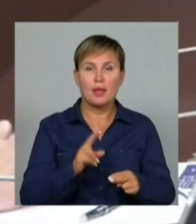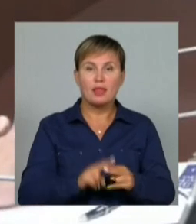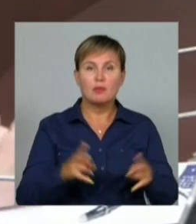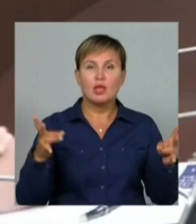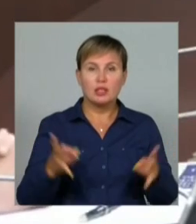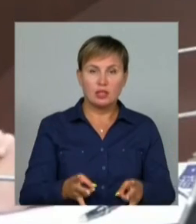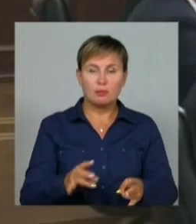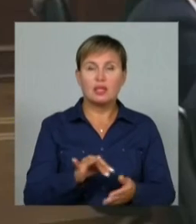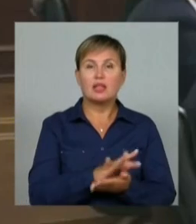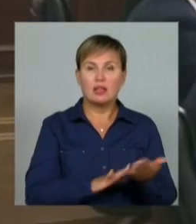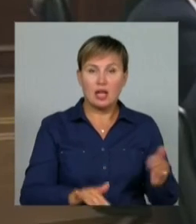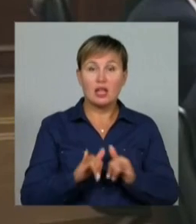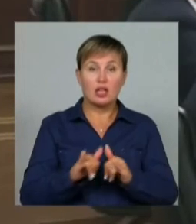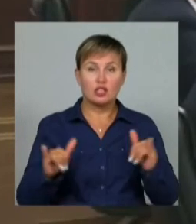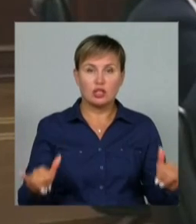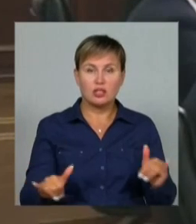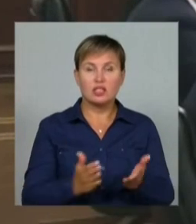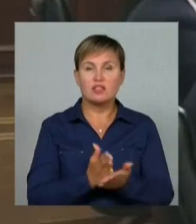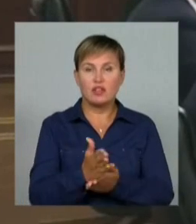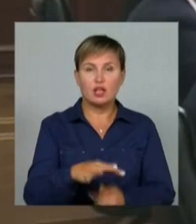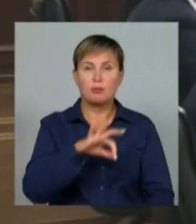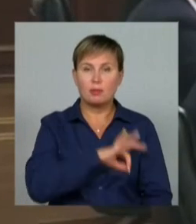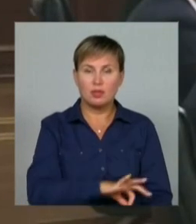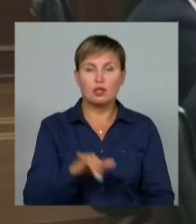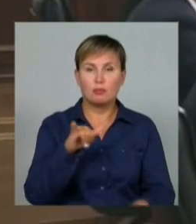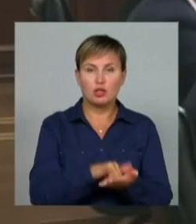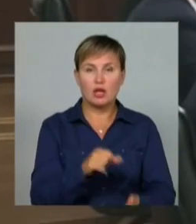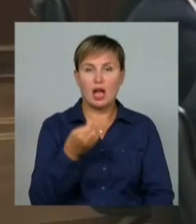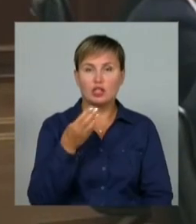поэтому необходимо и далее расширять сферы применения приложения АШИК.